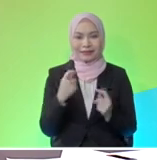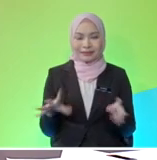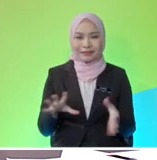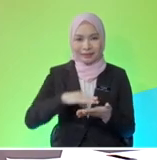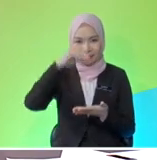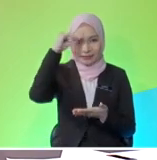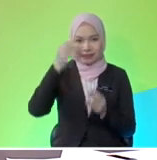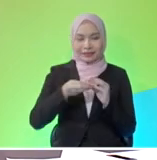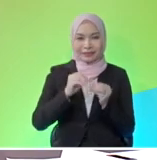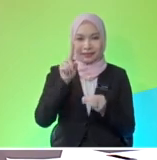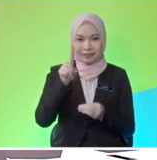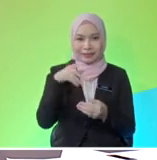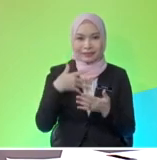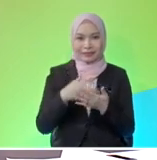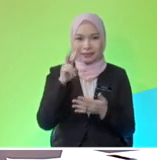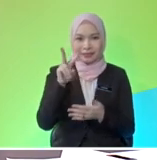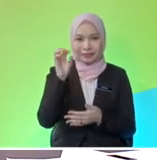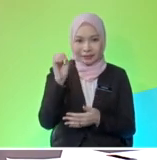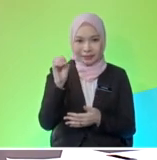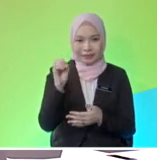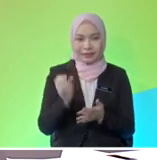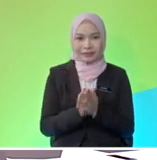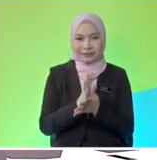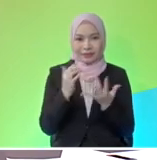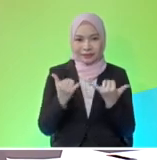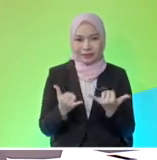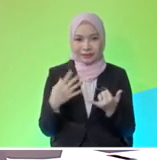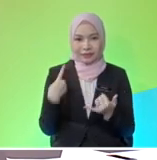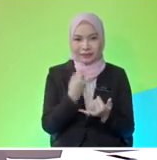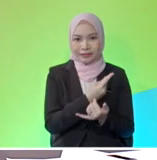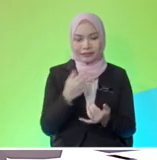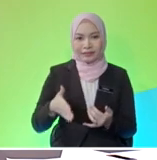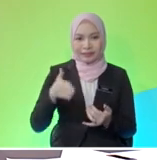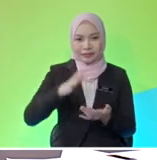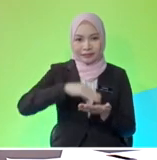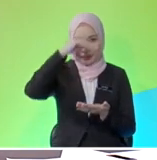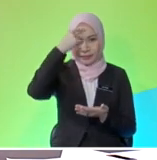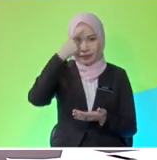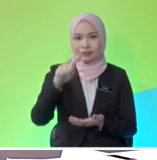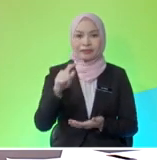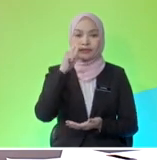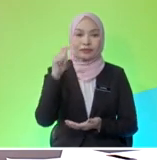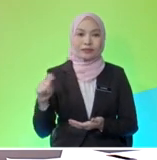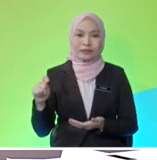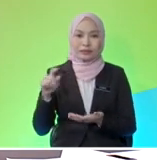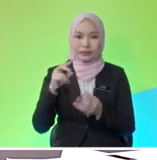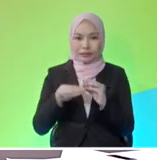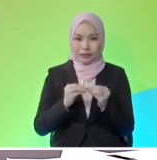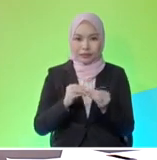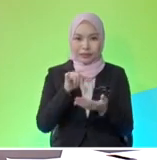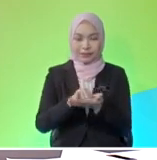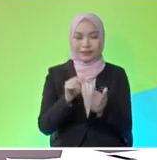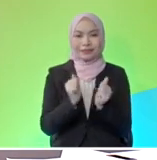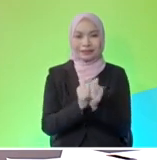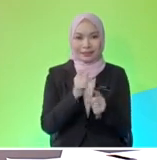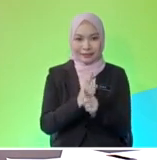mana cara untuk kita menulis nombor tu pula. Jadi untuk segmen ini, cikgu nak murid-murid bersama dengan